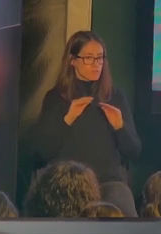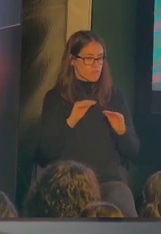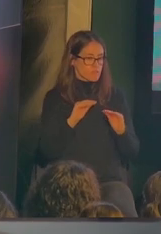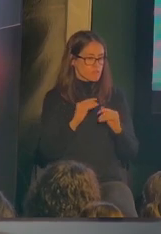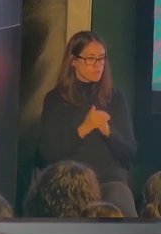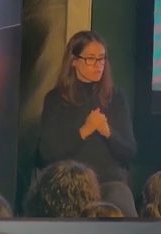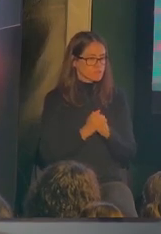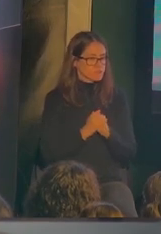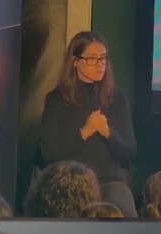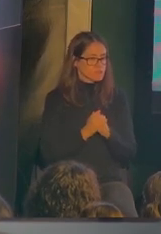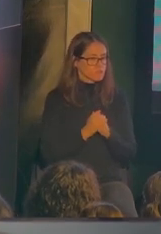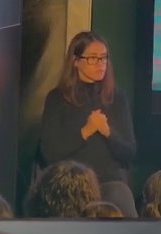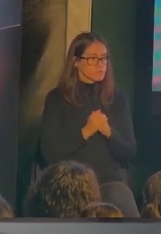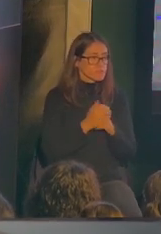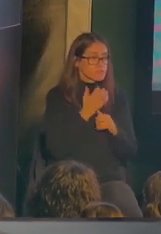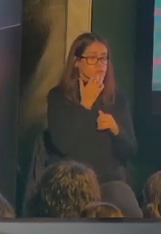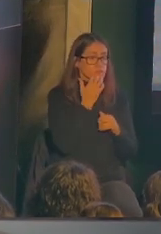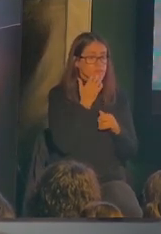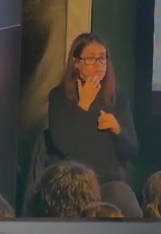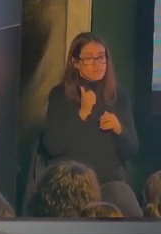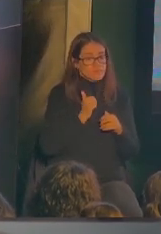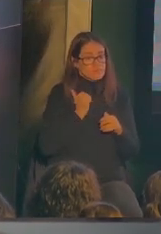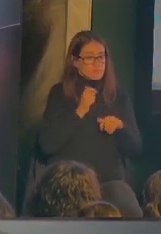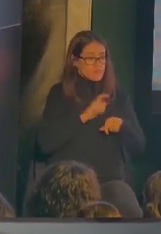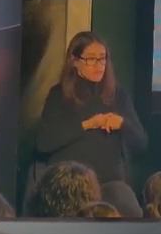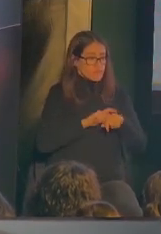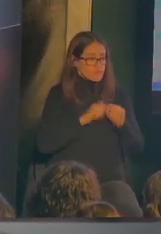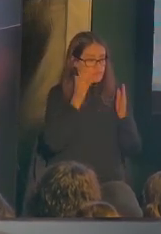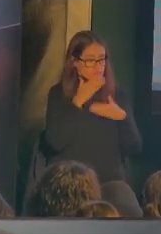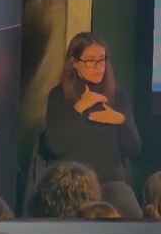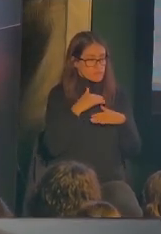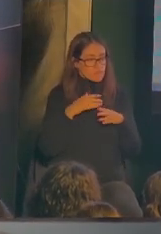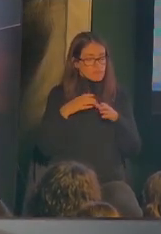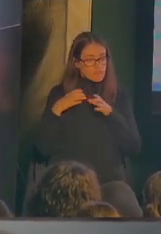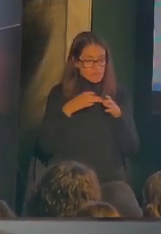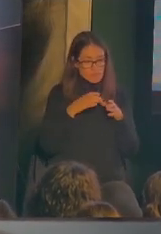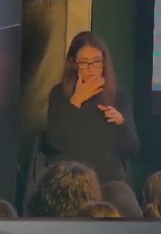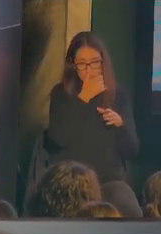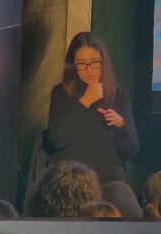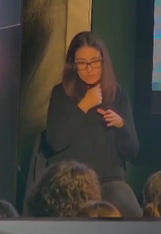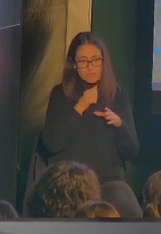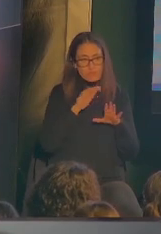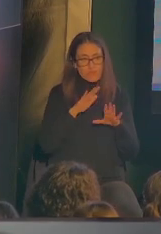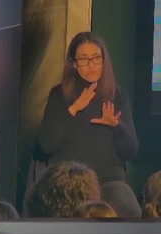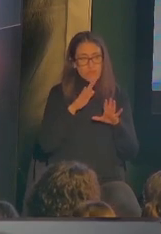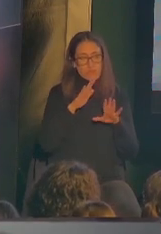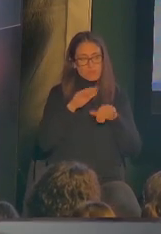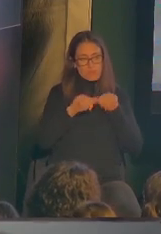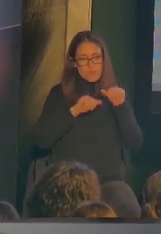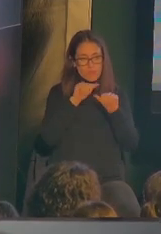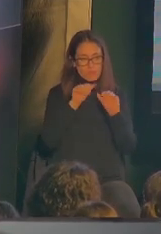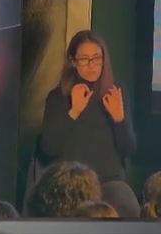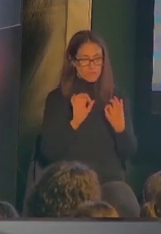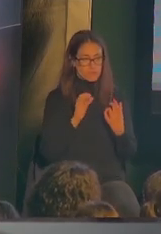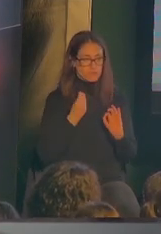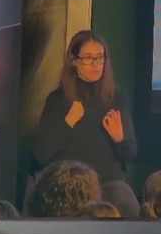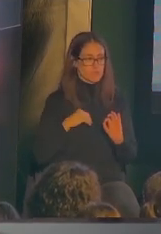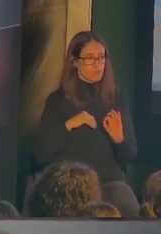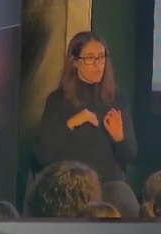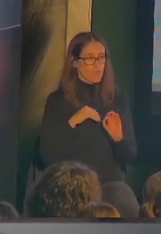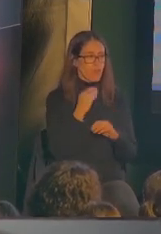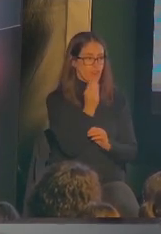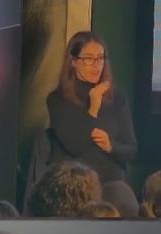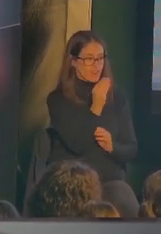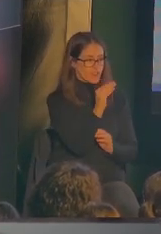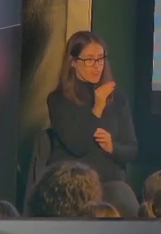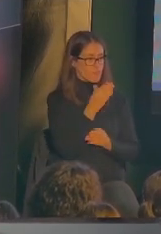cas, per tema de temps, aquesta no la podrem utilitzar, però el procés seria una miqueta aquest. La nena que està aquí